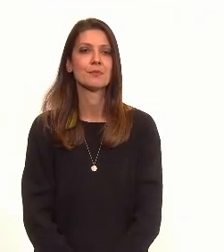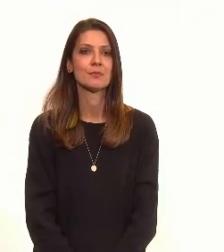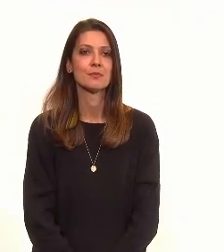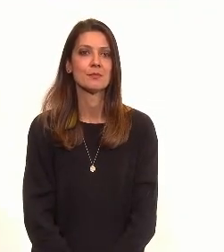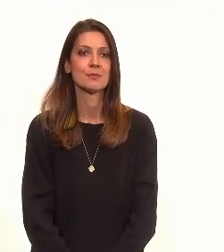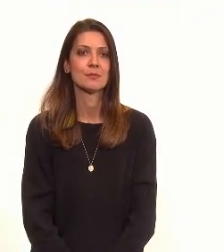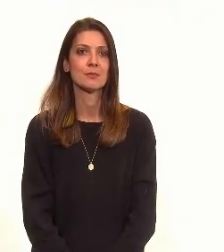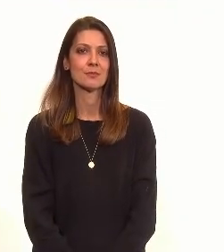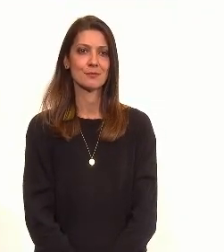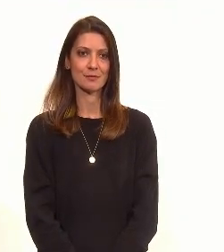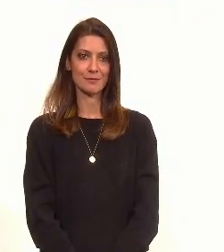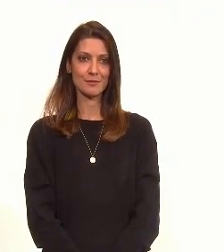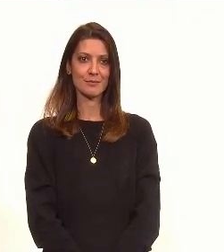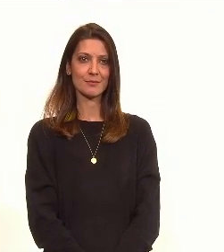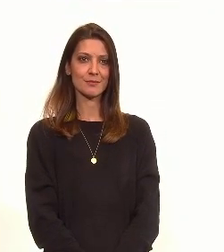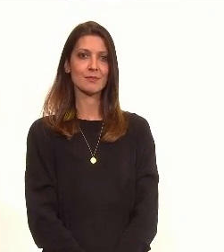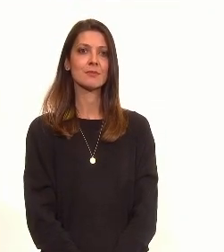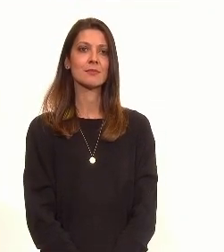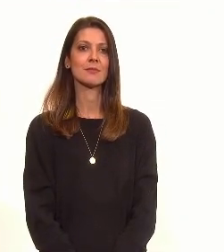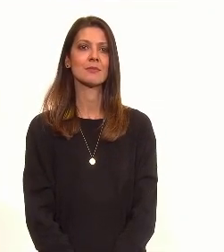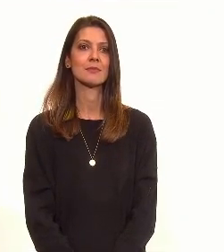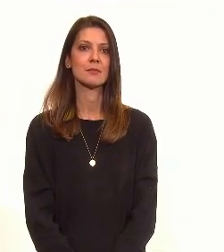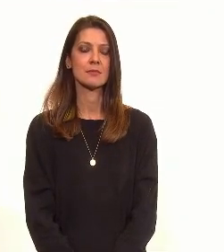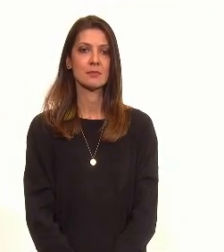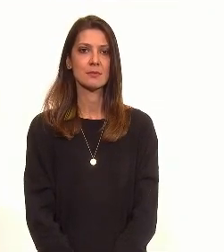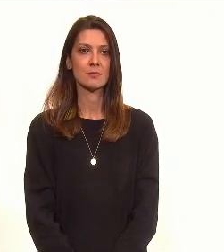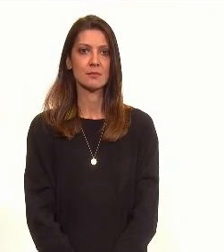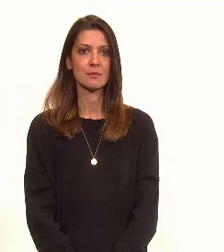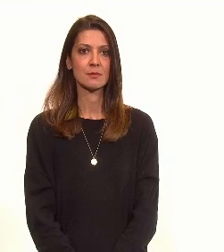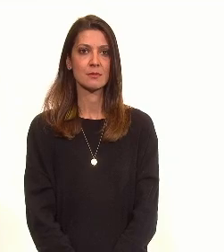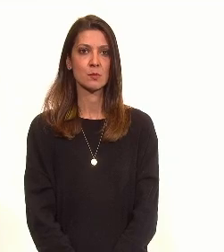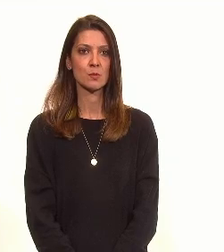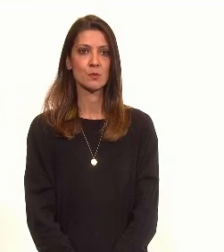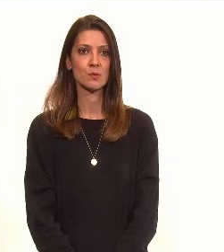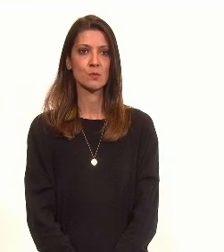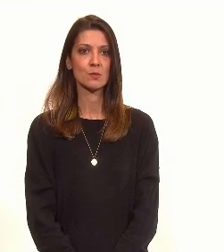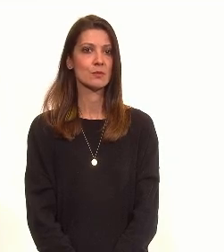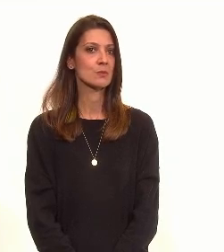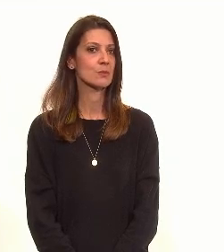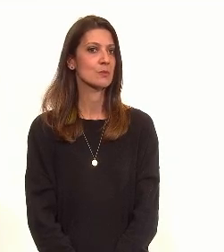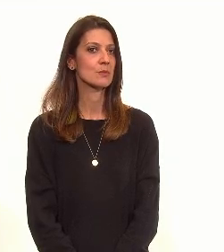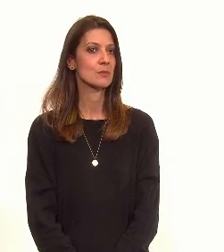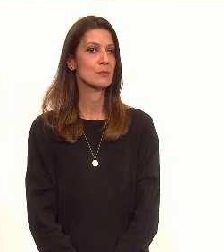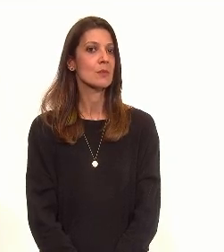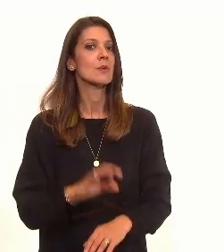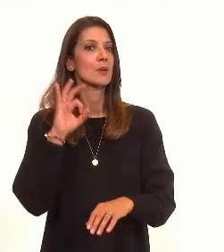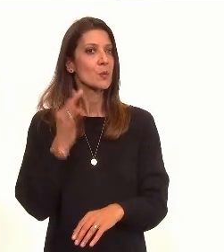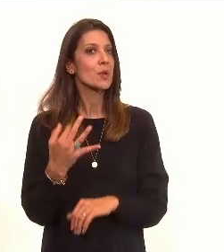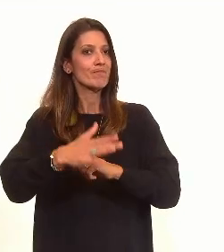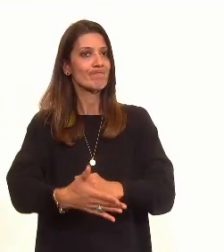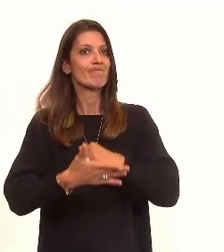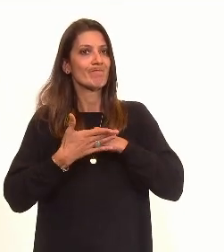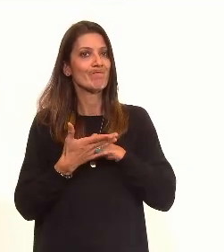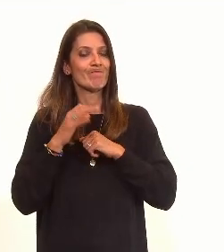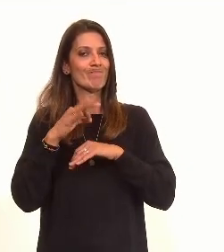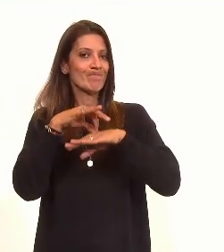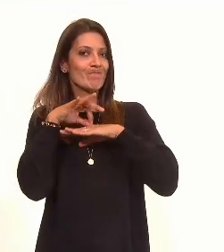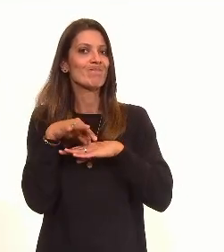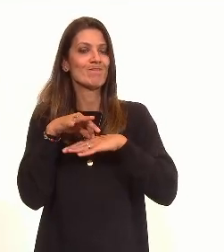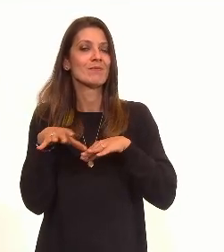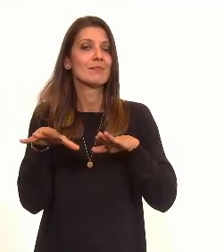étaient assez institutionnels, très descendants, peu participatifs et avec une vraie difficulté de les faire vivre. Et cette